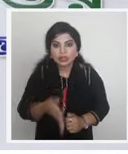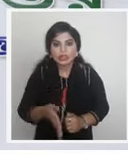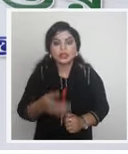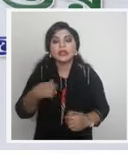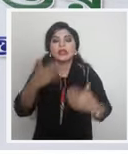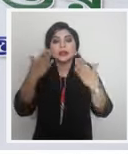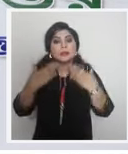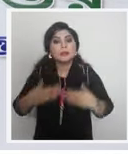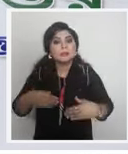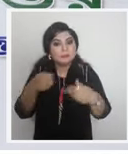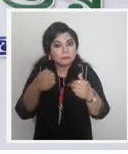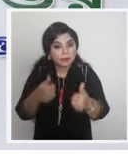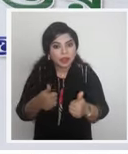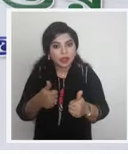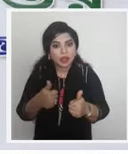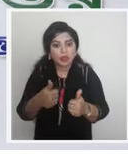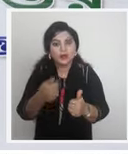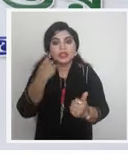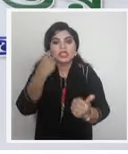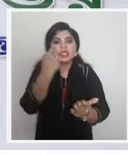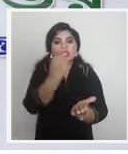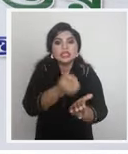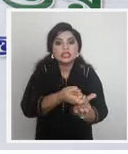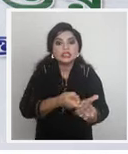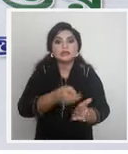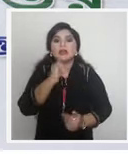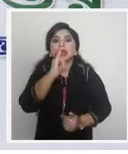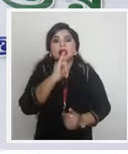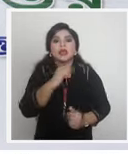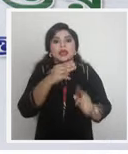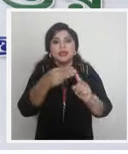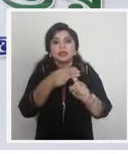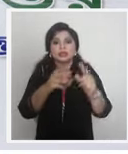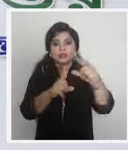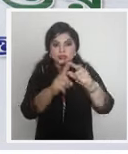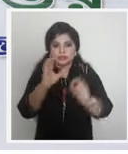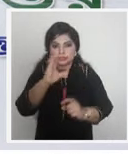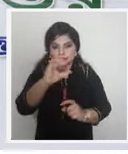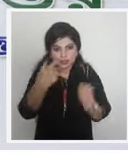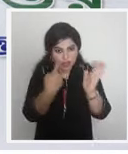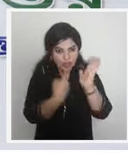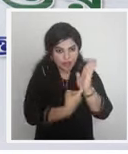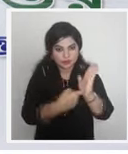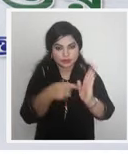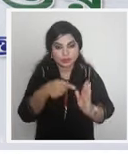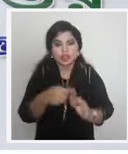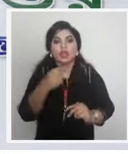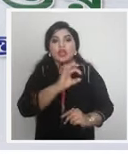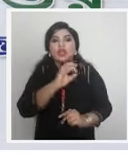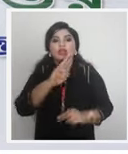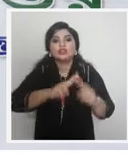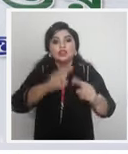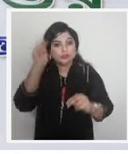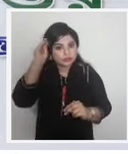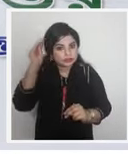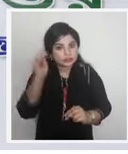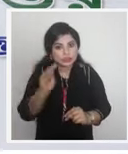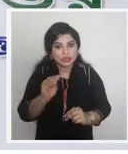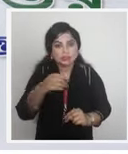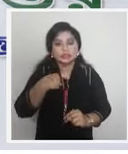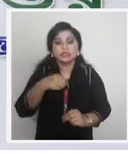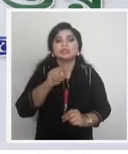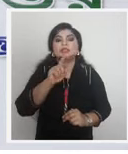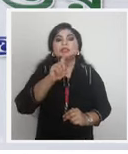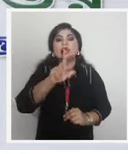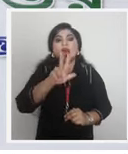এবং এখানে আমাদের যেহেতু একটি এস্টিমেটেড সুস্থতা বা করা হয়েছে যার সূত্র